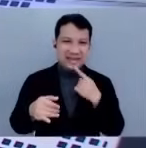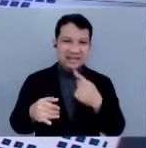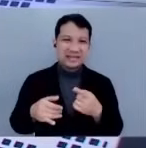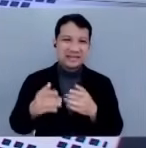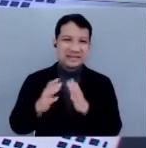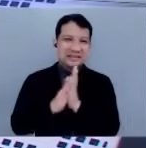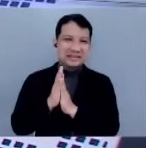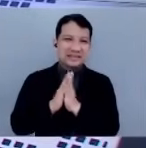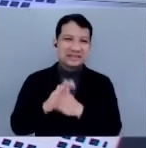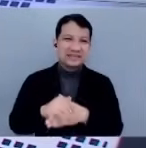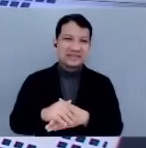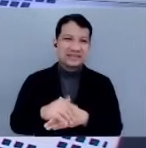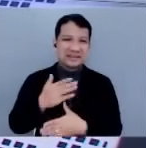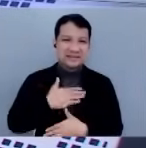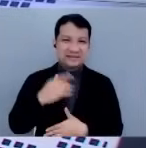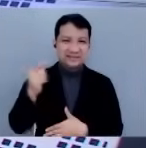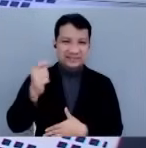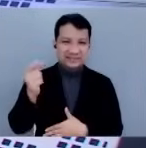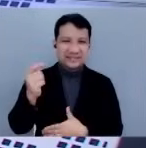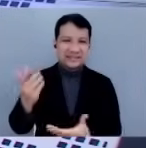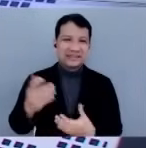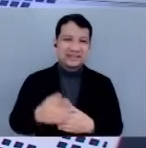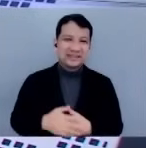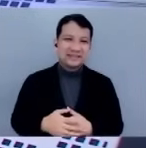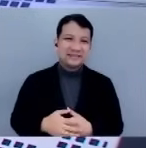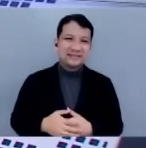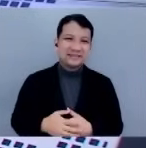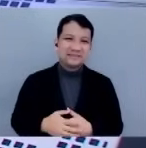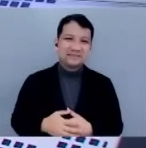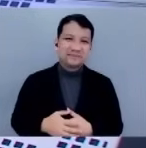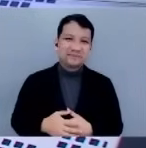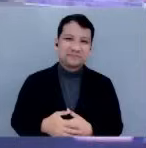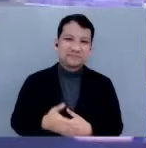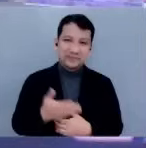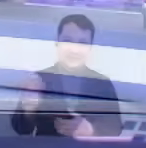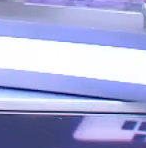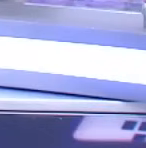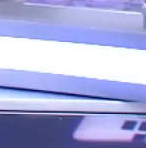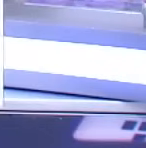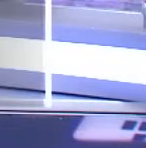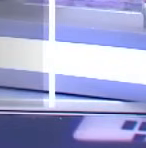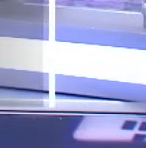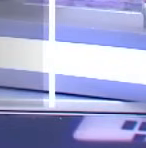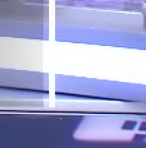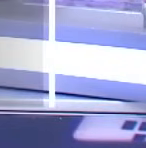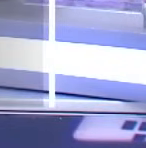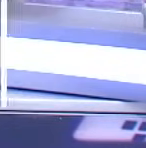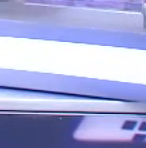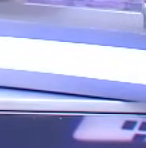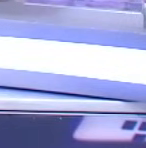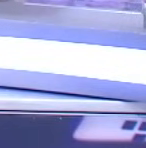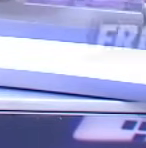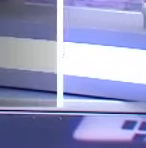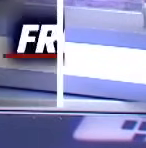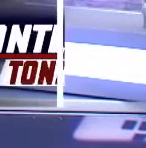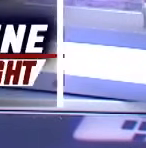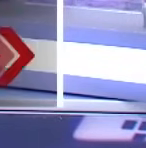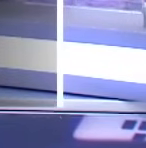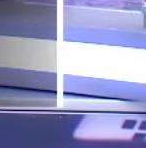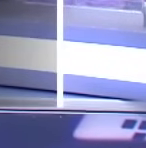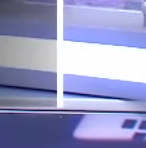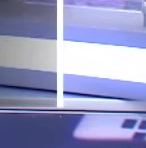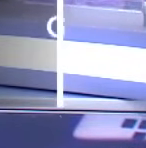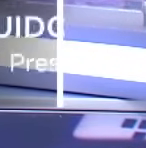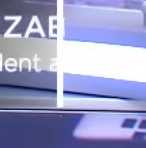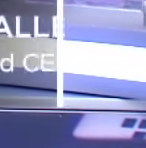Happy Tuesday pala. Johnny Moon. Happy Tuesday. Okay, yan po ang 45 minuto pag-ibayan sa malagang headlines. Balitan at diskusyon para sa